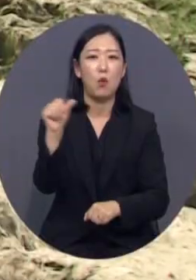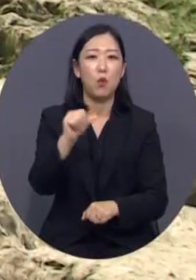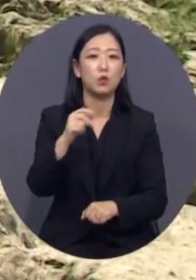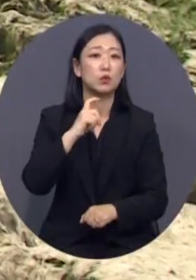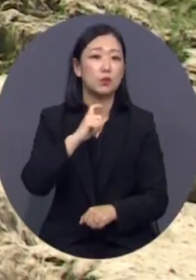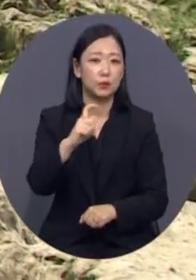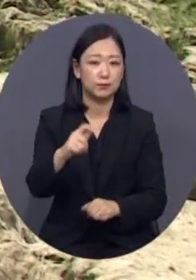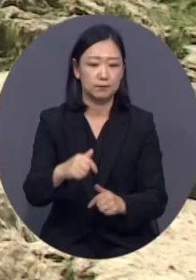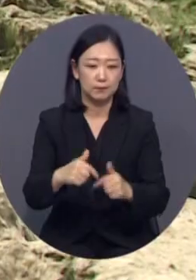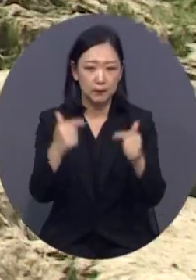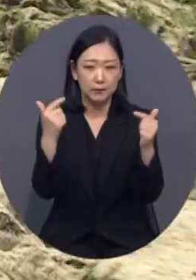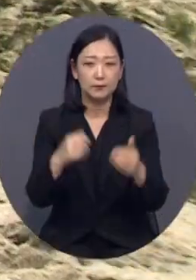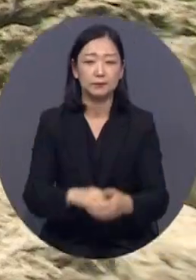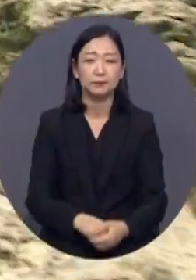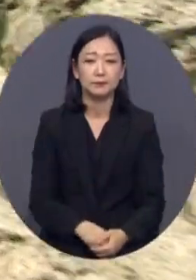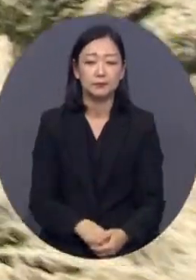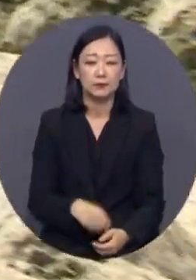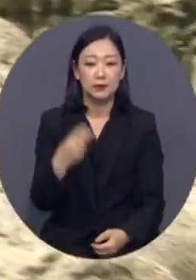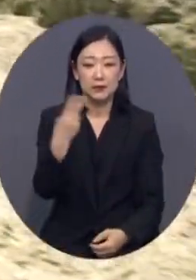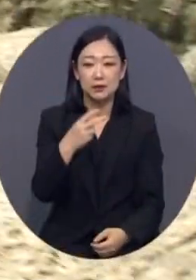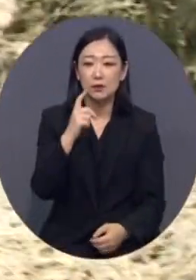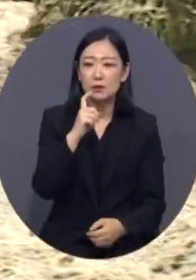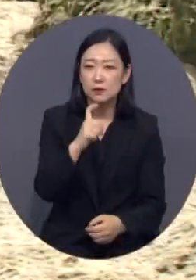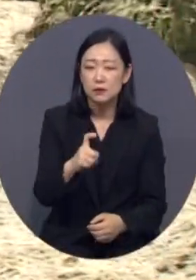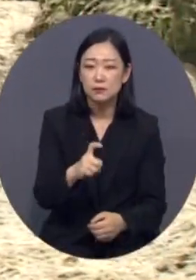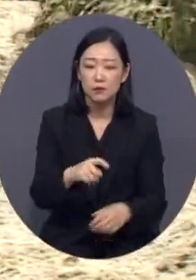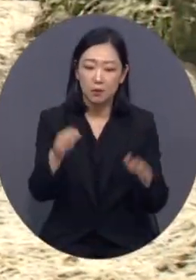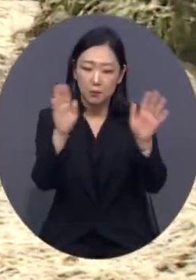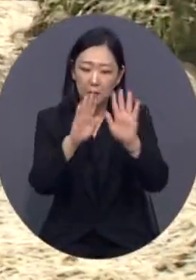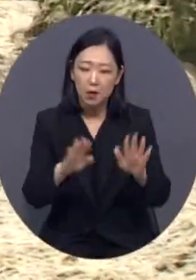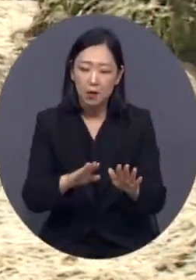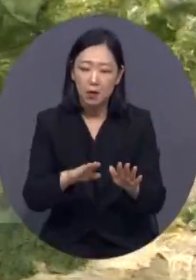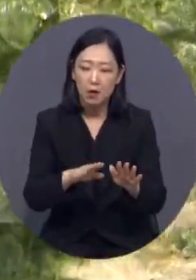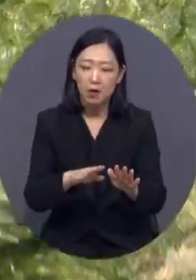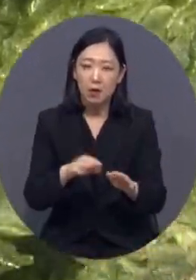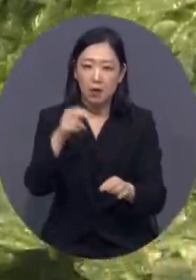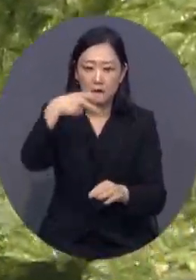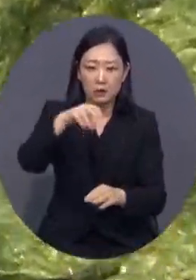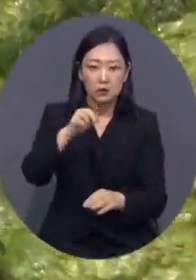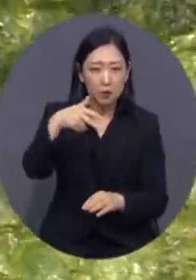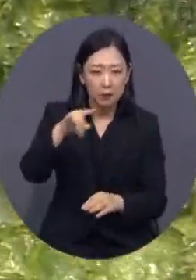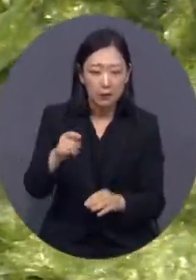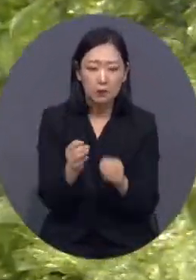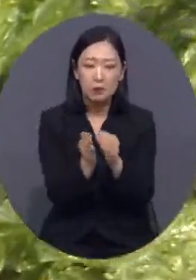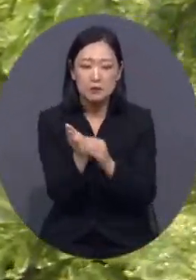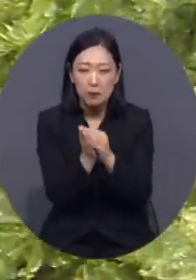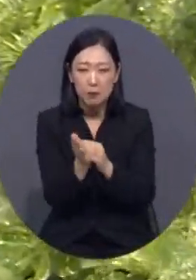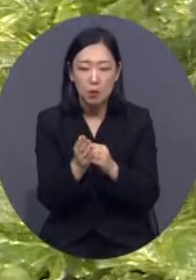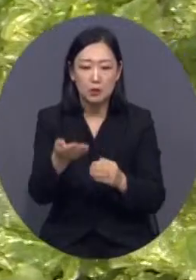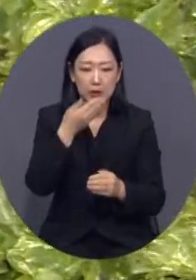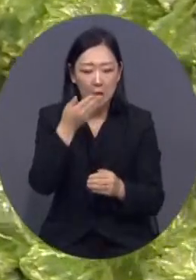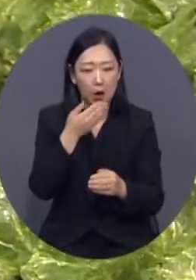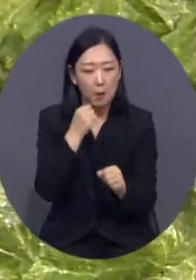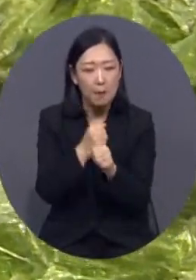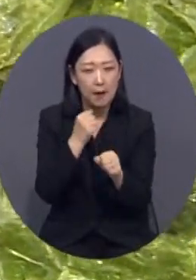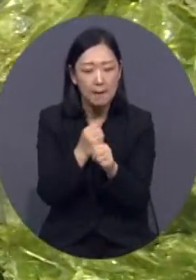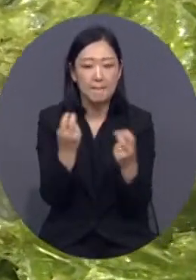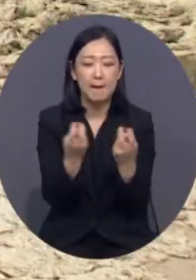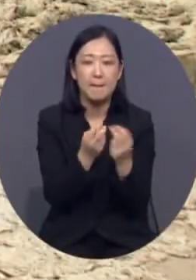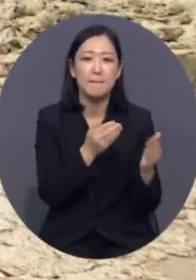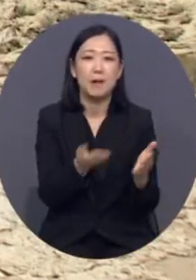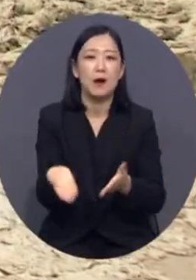제주도는 지난 2010년 구멍발파레를 성게에 먹이원이나 전복 사료 등으로 자원하는 방안에